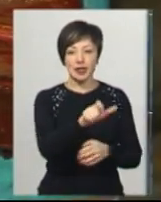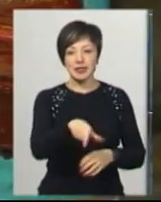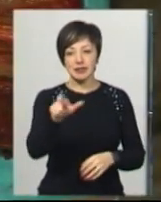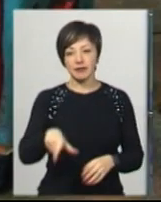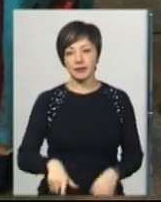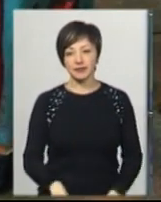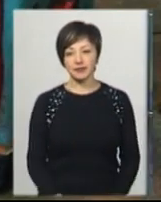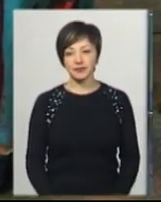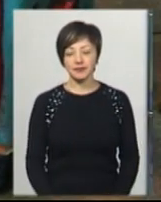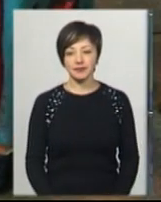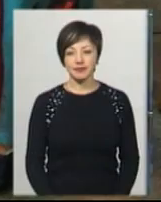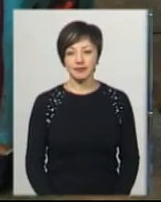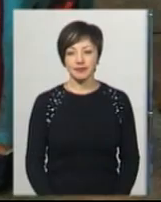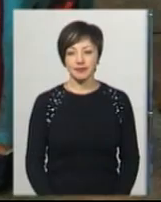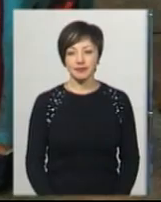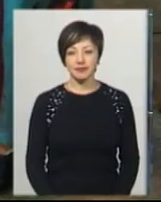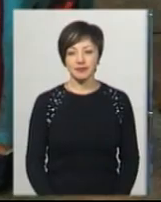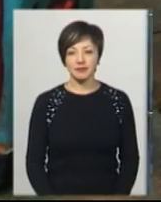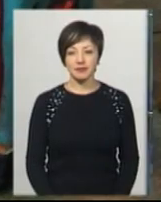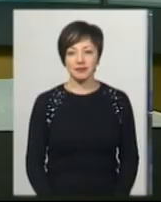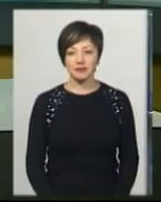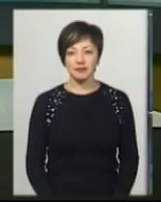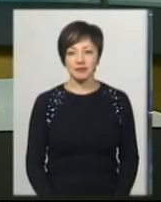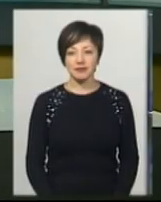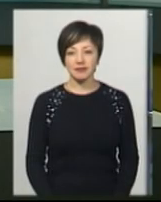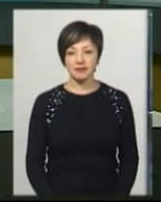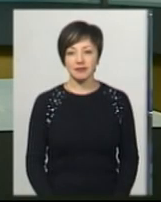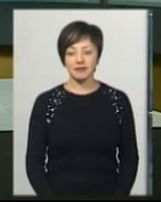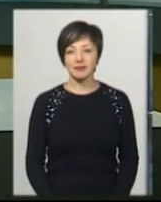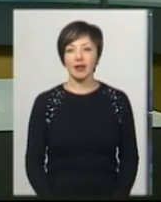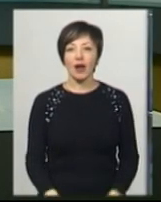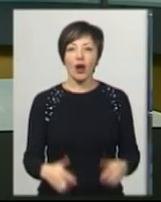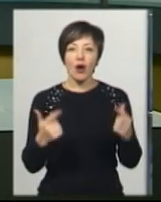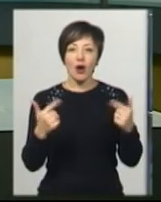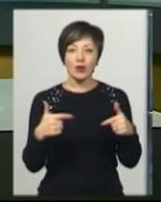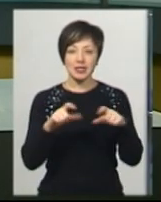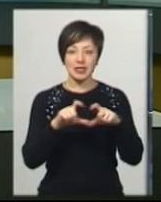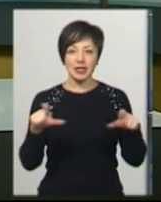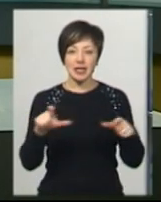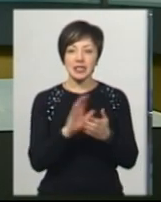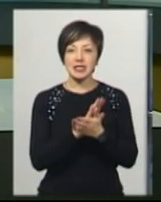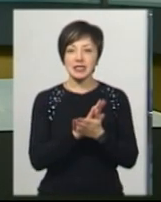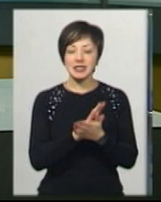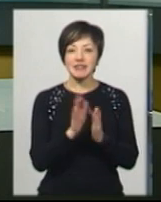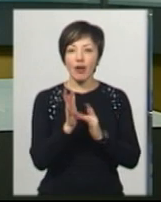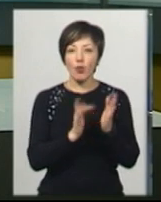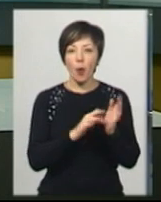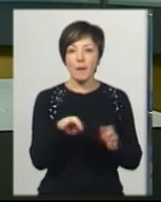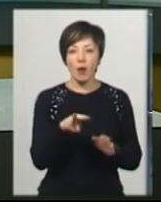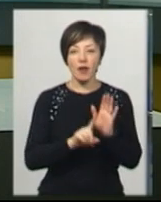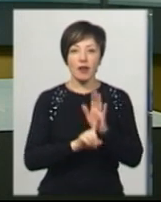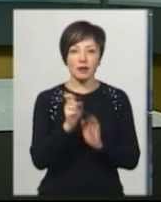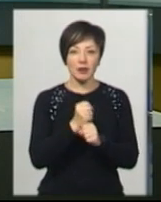Поробок, Дем'ян Цегольник. Новини на Суспільному. Хмельниччина. Гостина Святого Миколая запрацює у Хмельницькому з 20